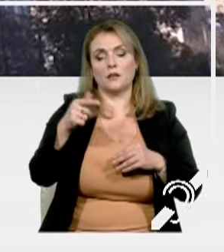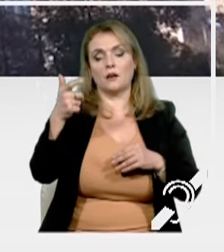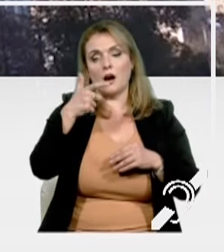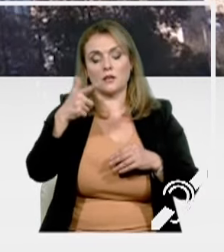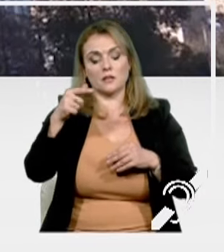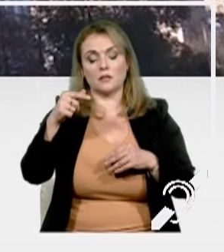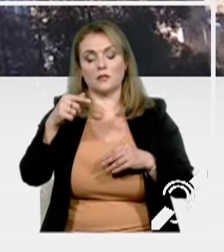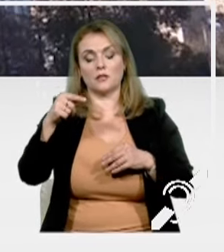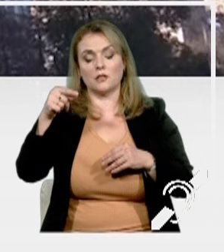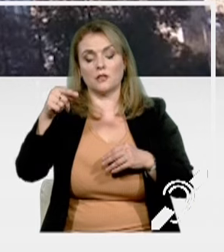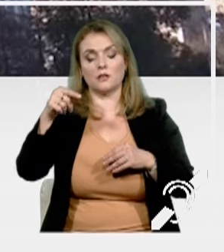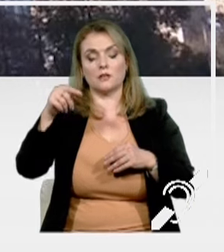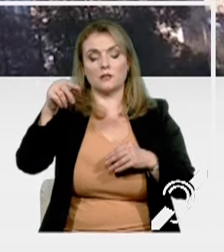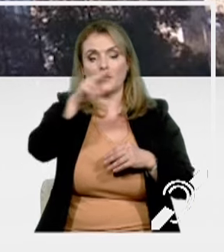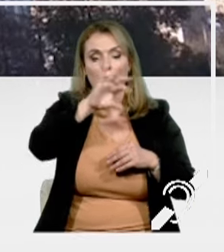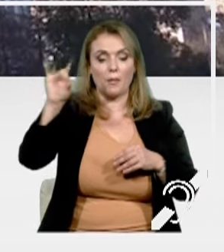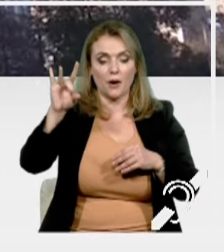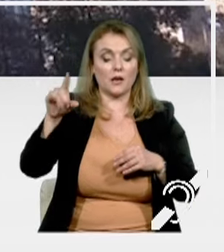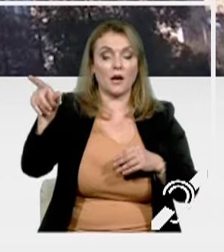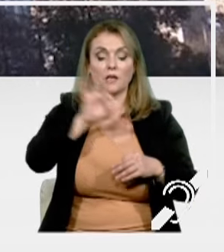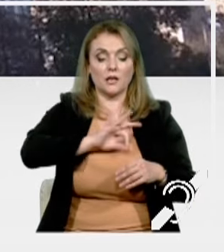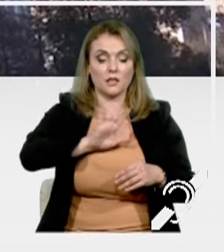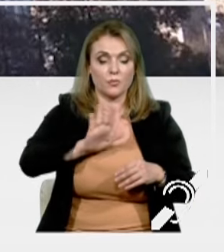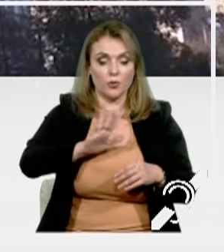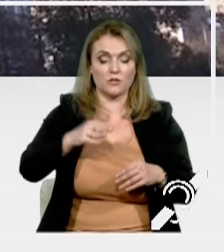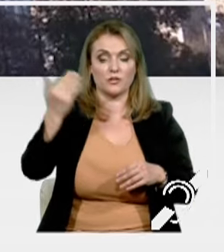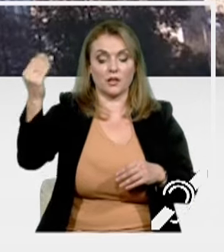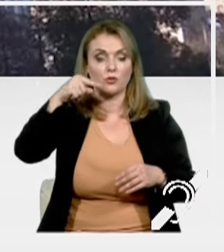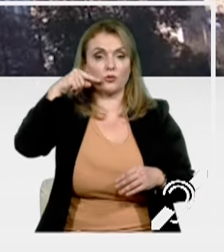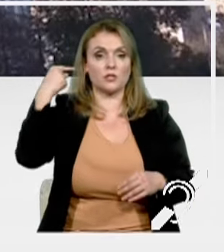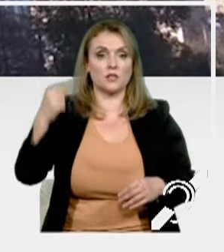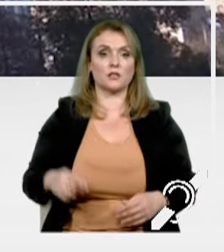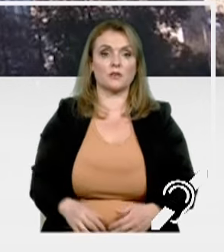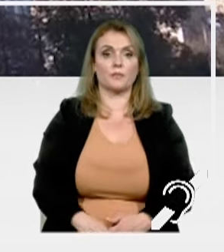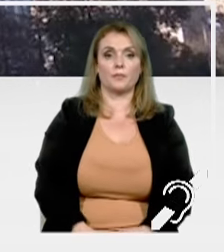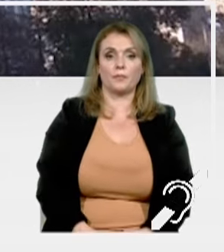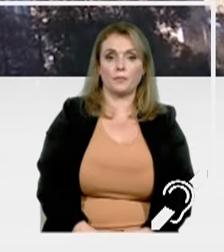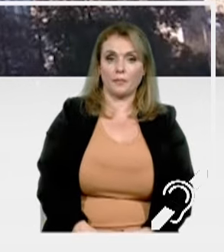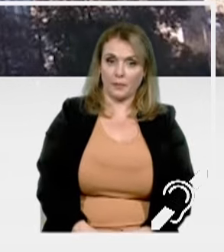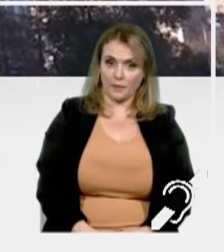În schimb, întreaga capacitate de gaz din Rusia este utilizată de locuitorii regiunii Transnistria.